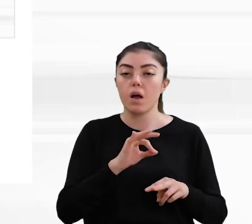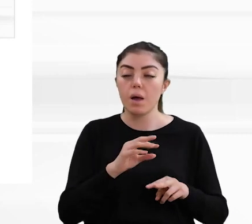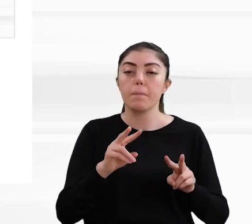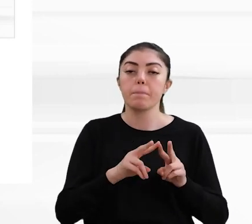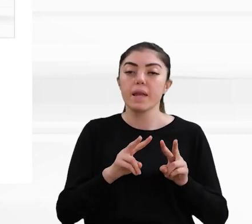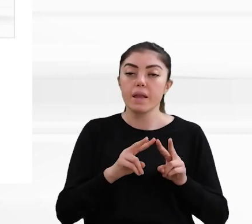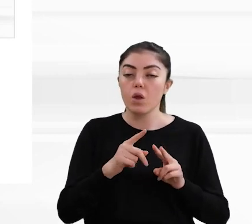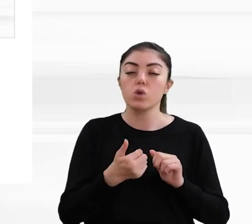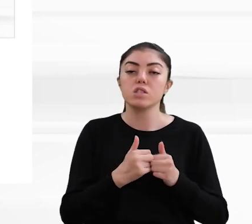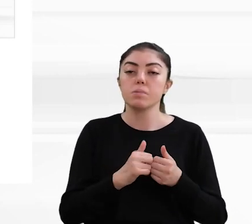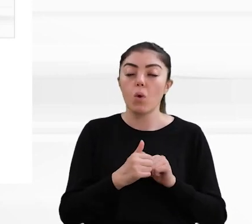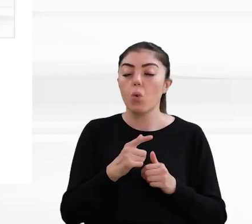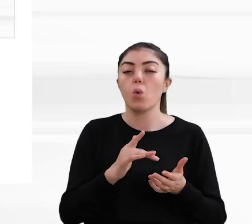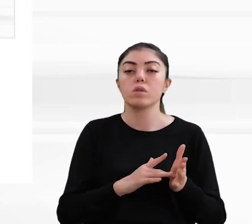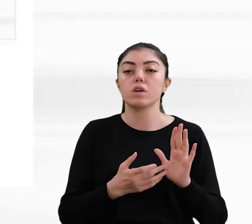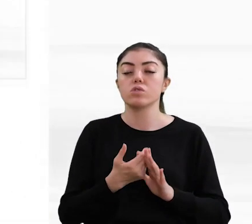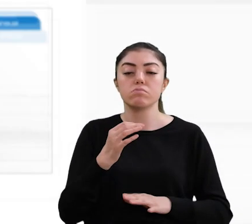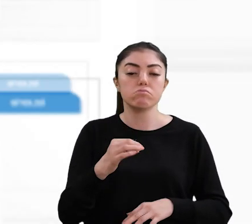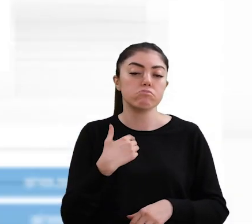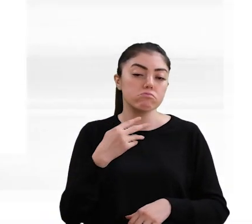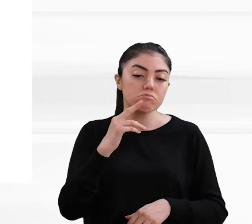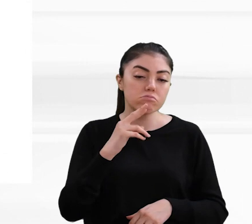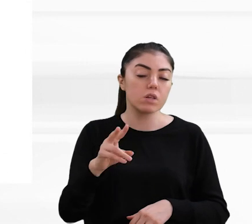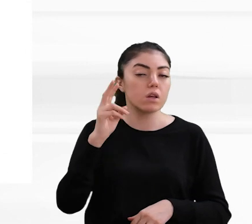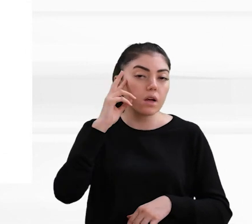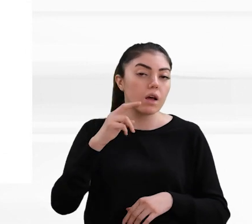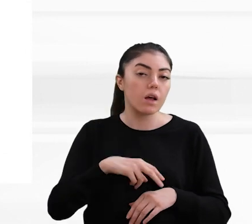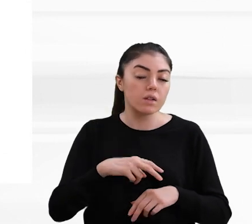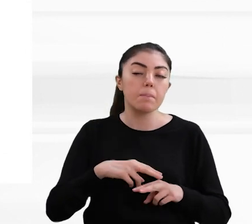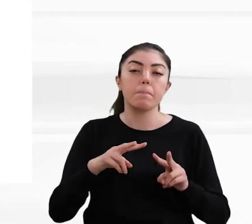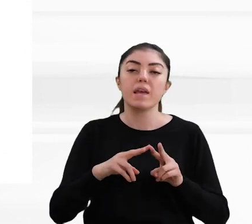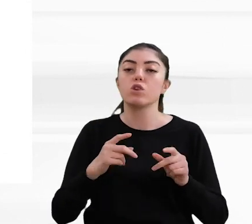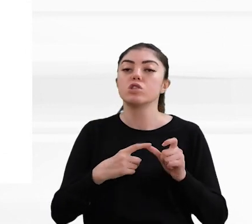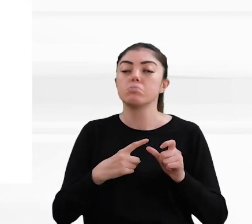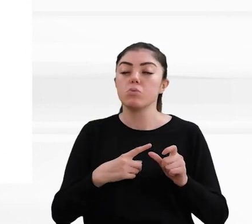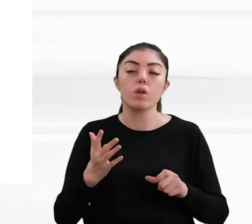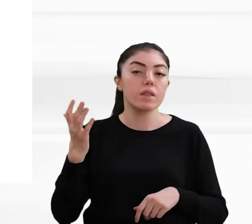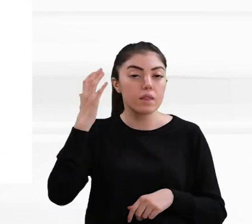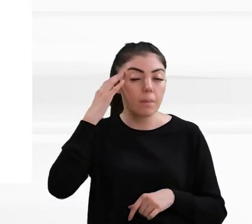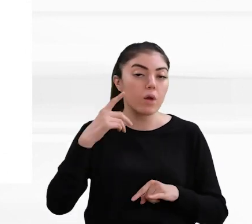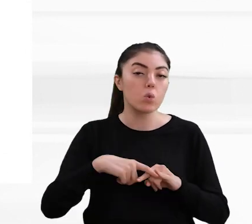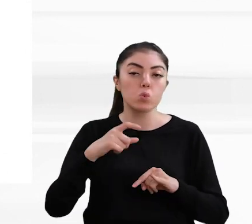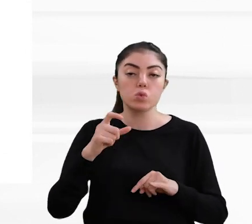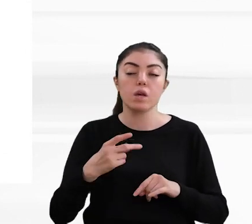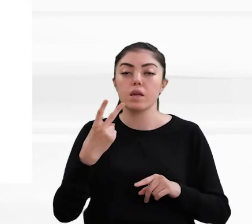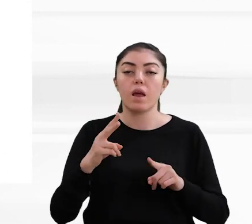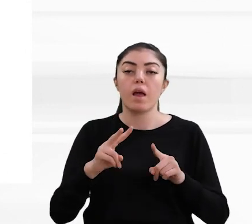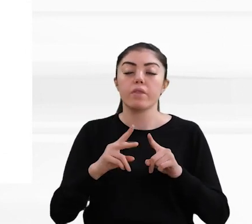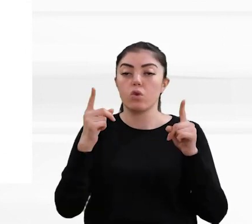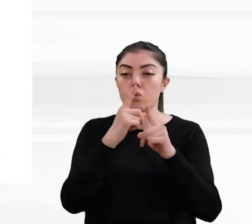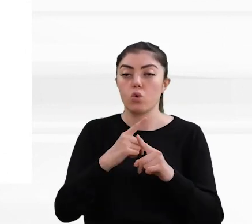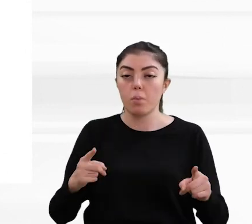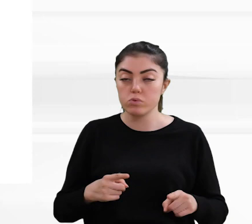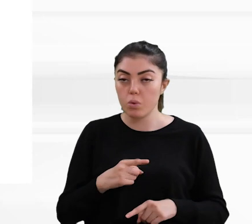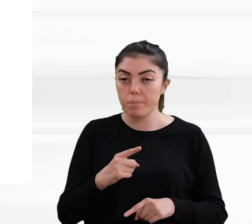mikrospor ana hücresinde mikrospor oluşumu hemen olayı bir şöyle hatırlayalım mikrospor ana hücresi iken kromozoma